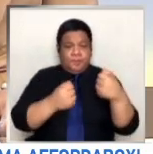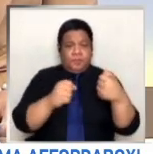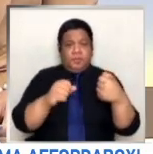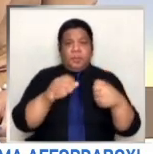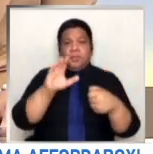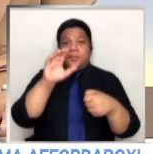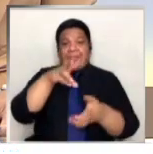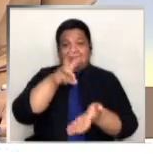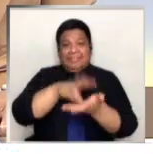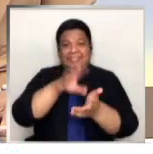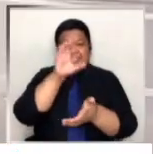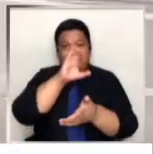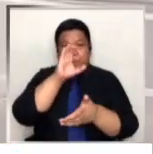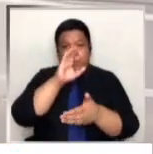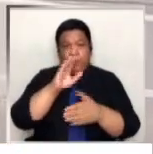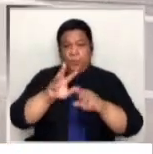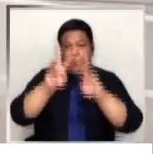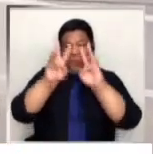unang balita.